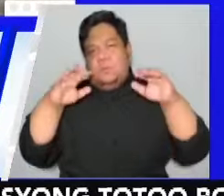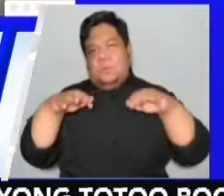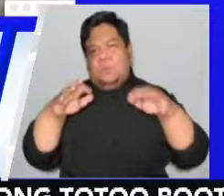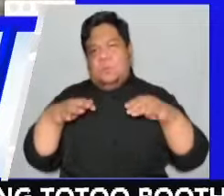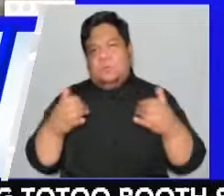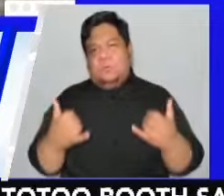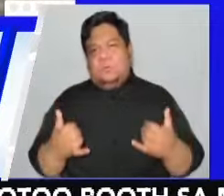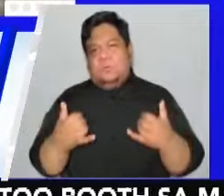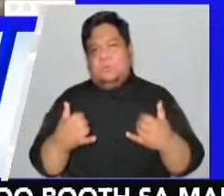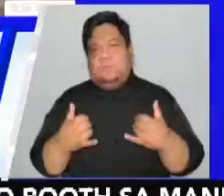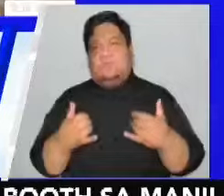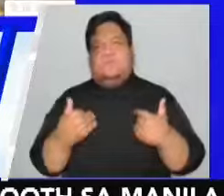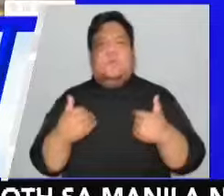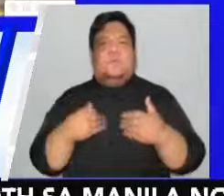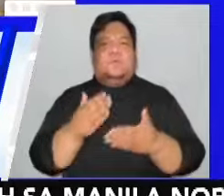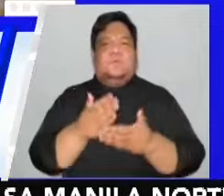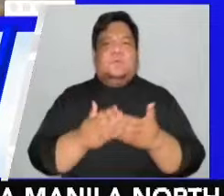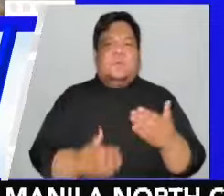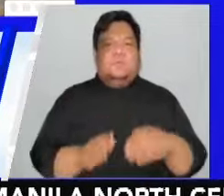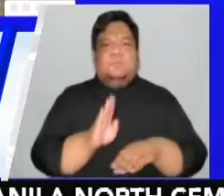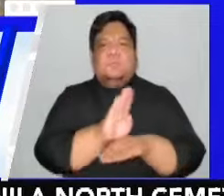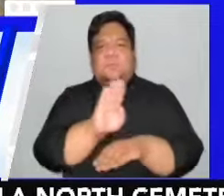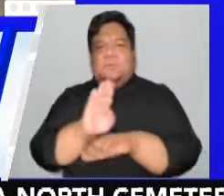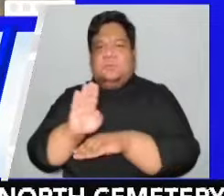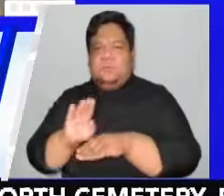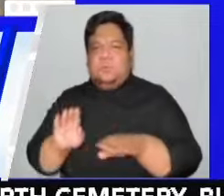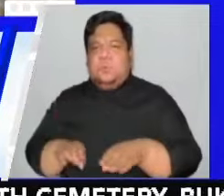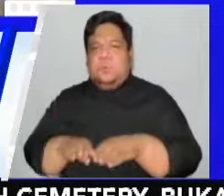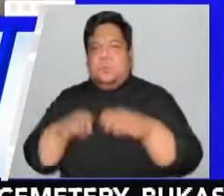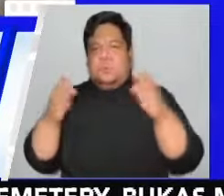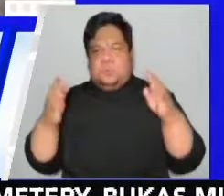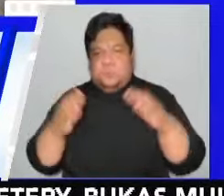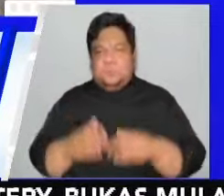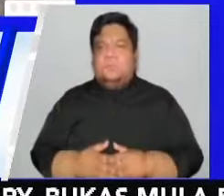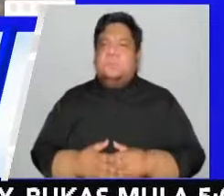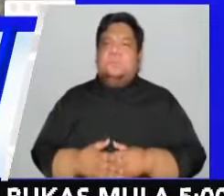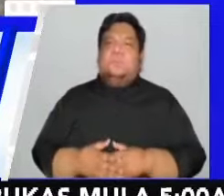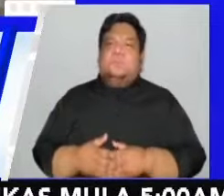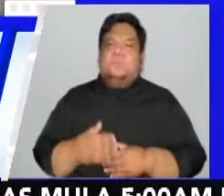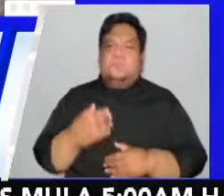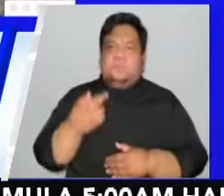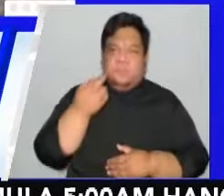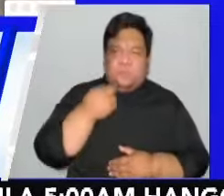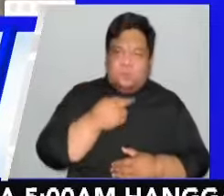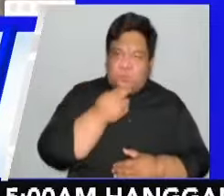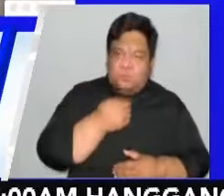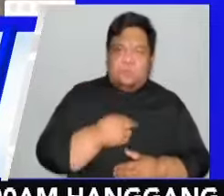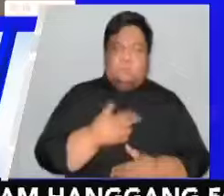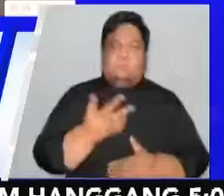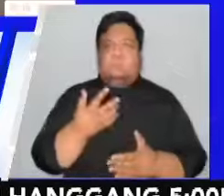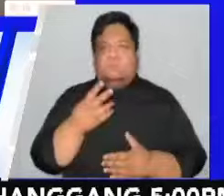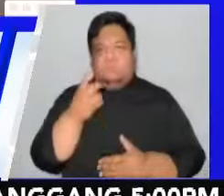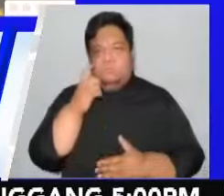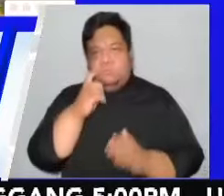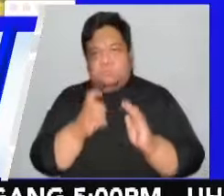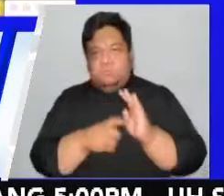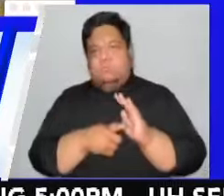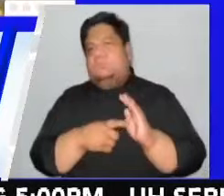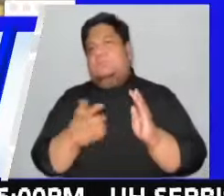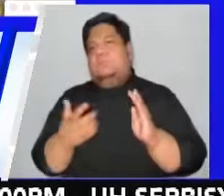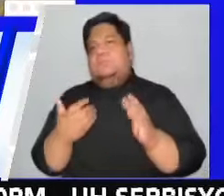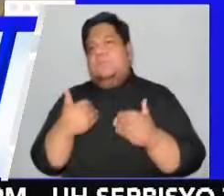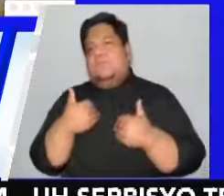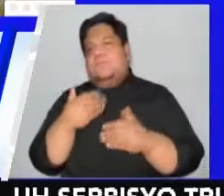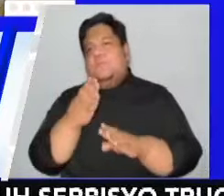yung mga commercial establishments, lalong-lalo na yung mga kainan. At nakita din natin na yung mga booths na sinasakyan ng mga